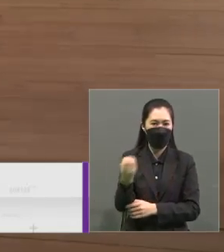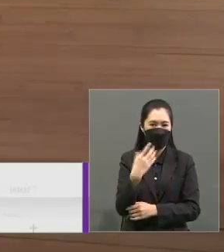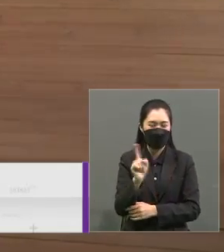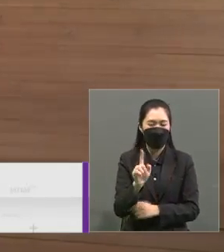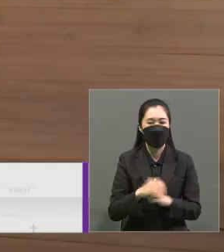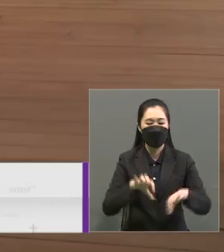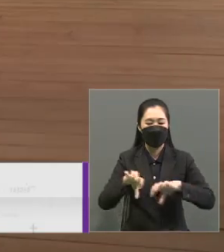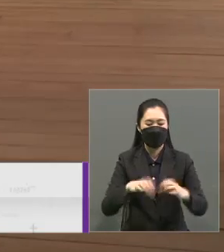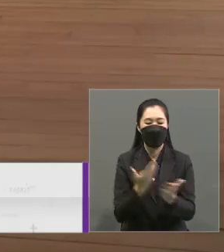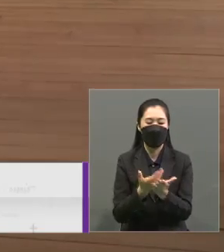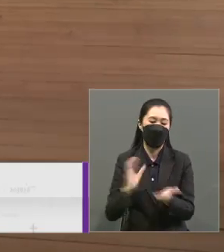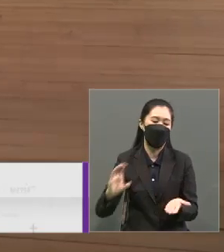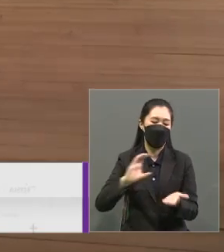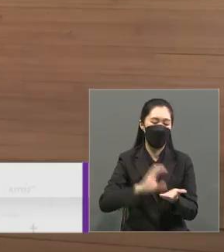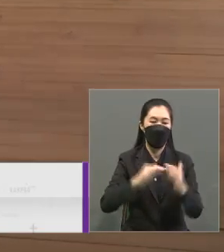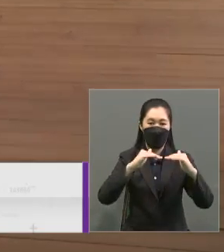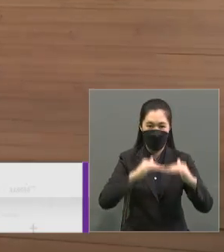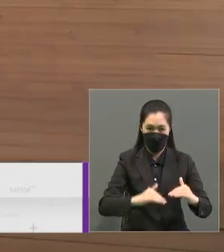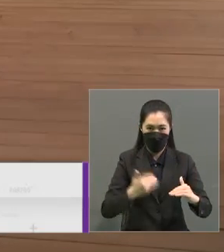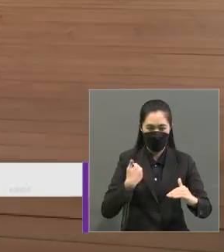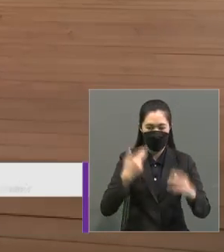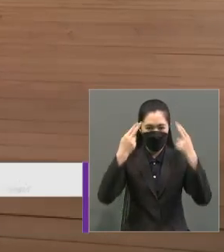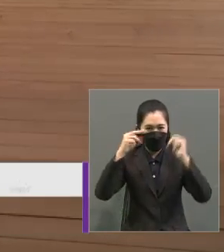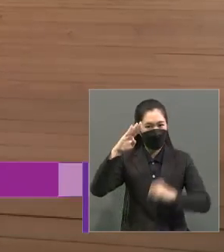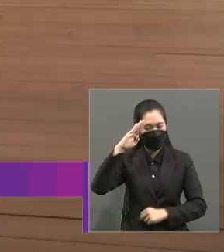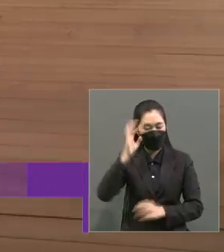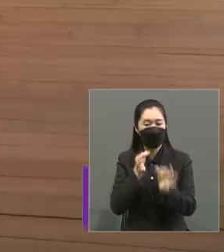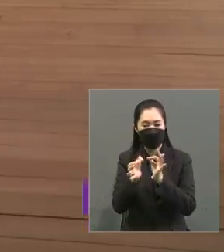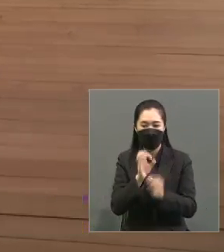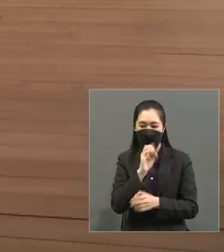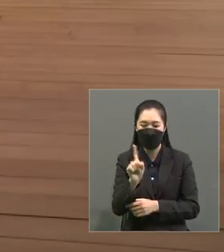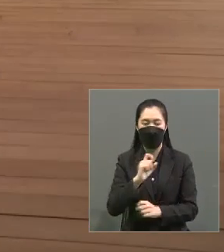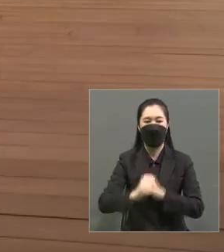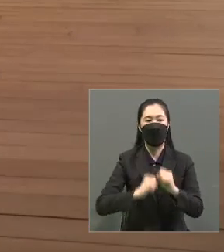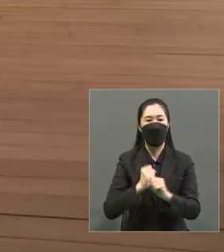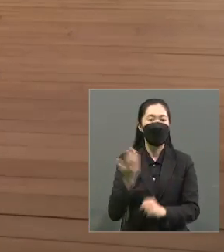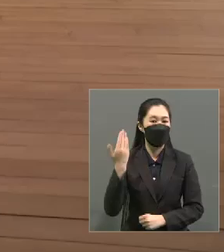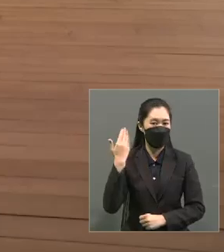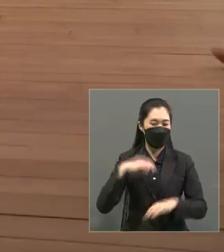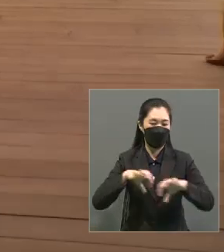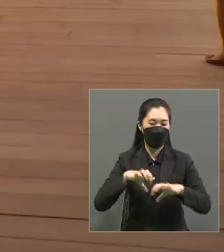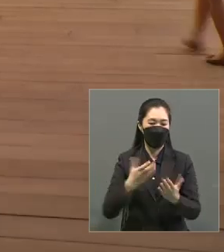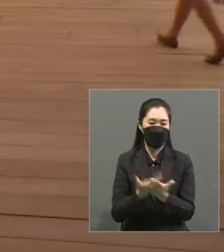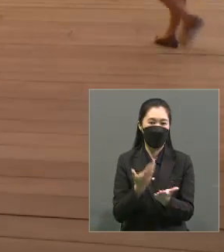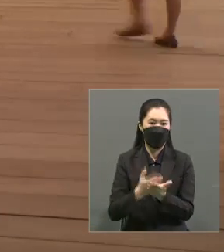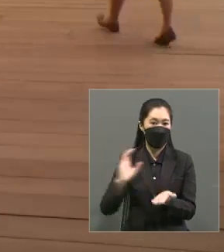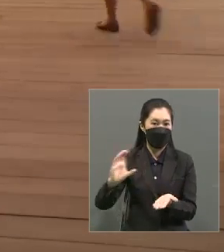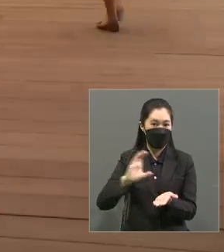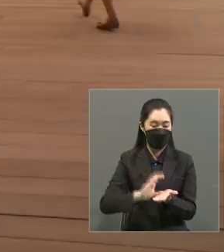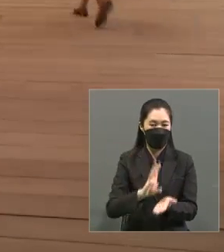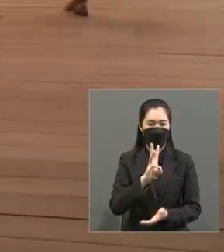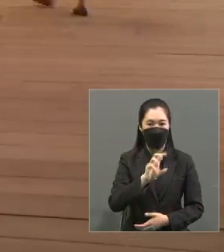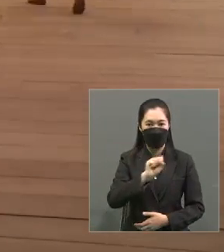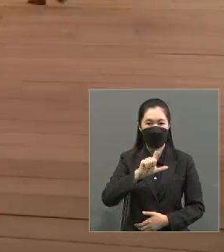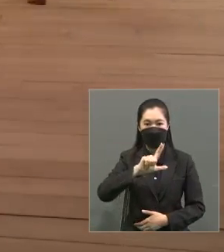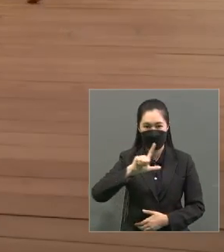จัดสรรงบลงทุนนั้นลดลงโดยนายกรัฐมนตรีชี้แจงนะคะว่าโดยปีที่ผ่านมาค่ะจัดสรรงบประมาณในส่วนนี้ไป600,000กว่าล้านบ